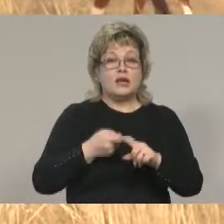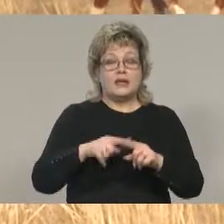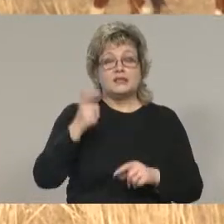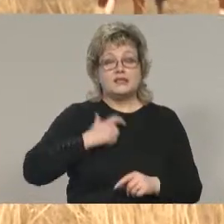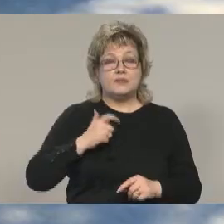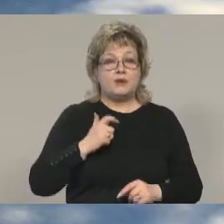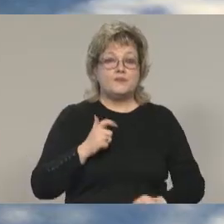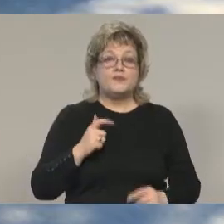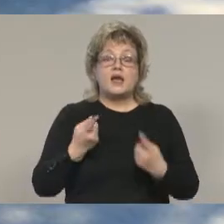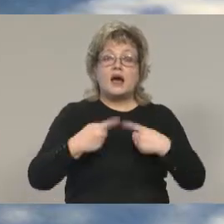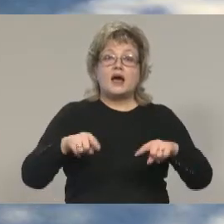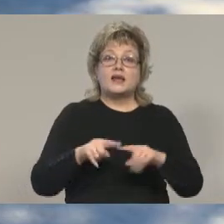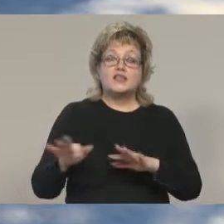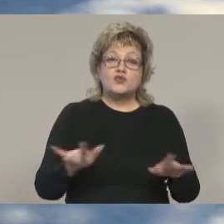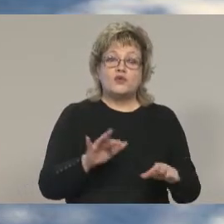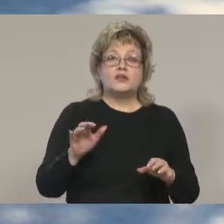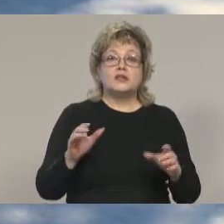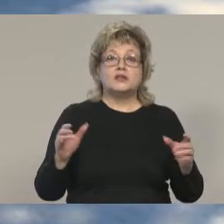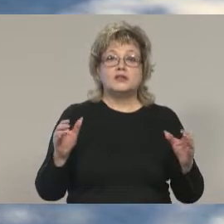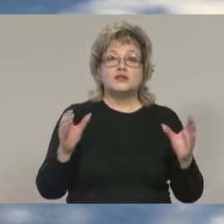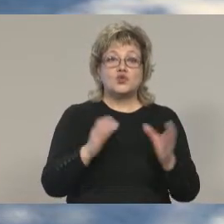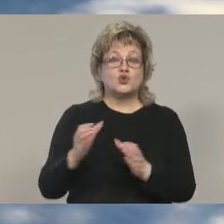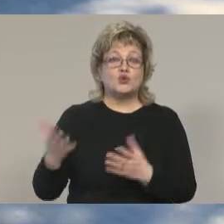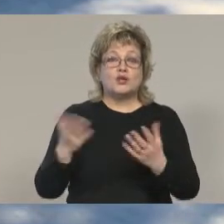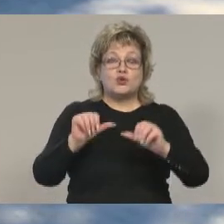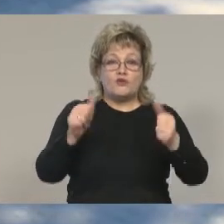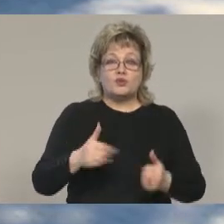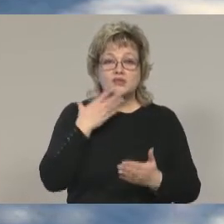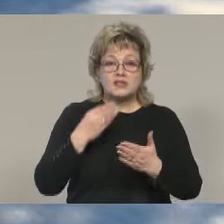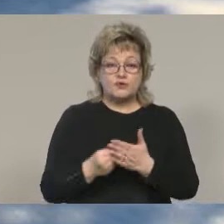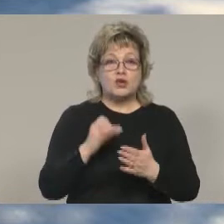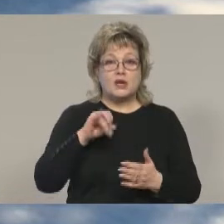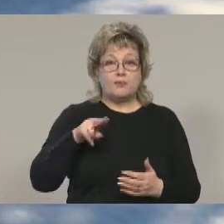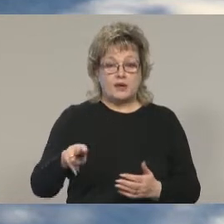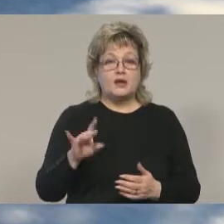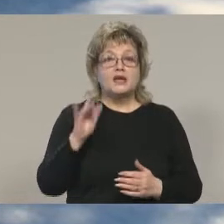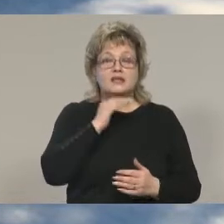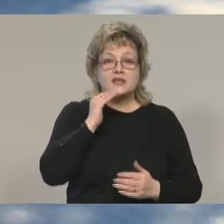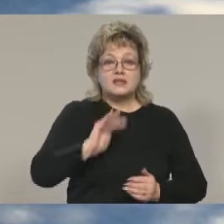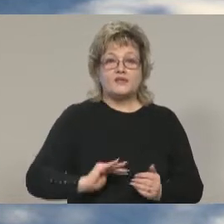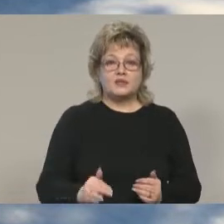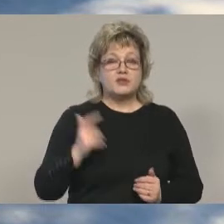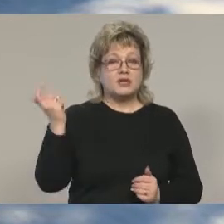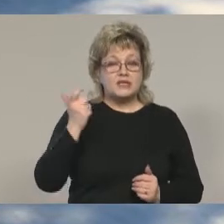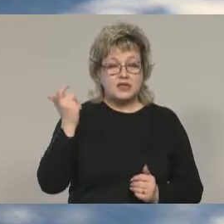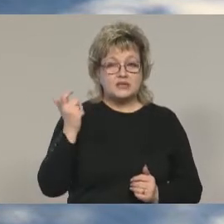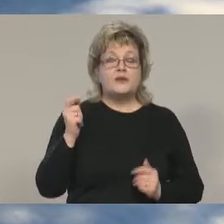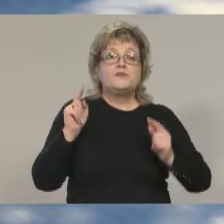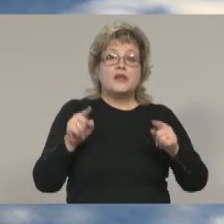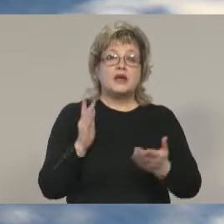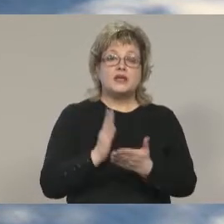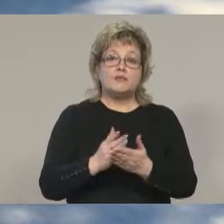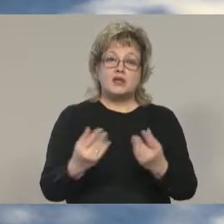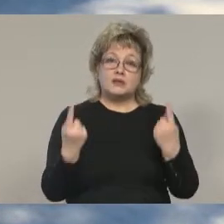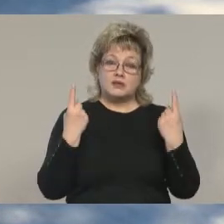себе. Организованные структуры, которые оформили свой статус в качестве ИП, в качестве крестьянско-фермерского хозяйства, они имеют